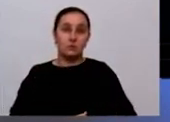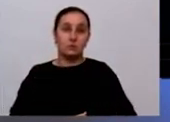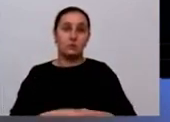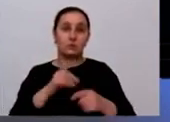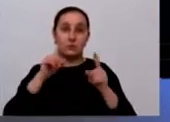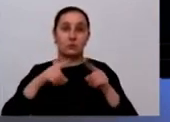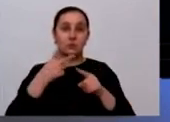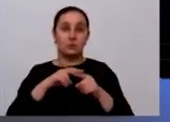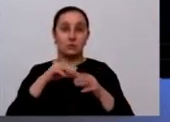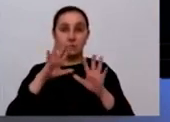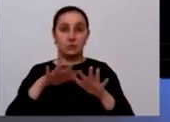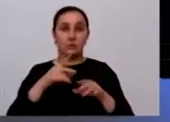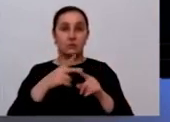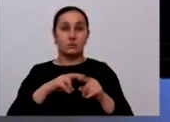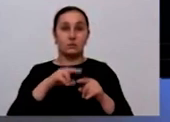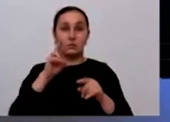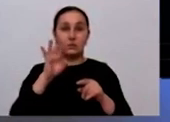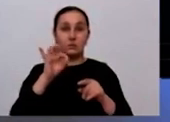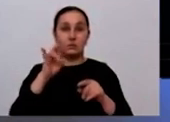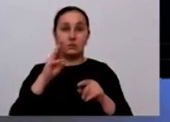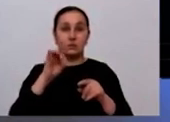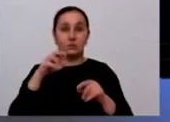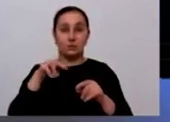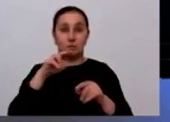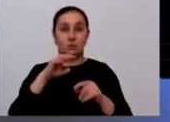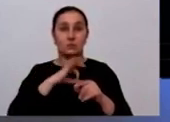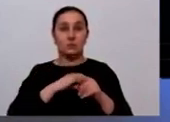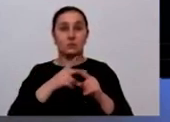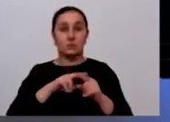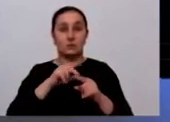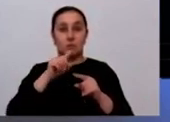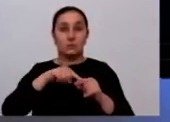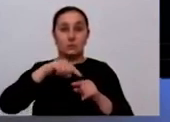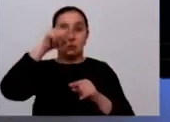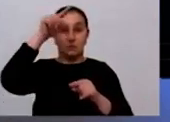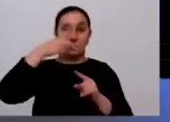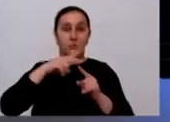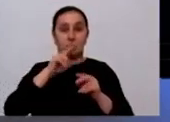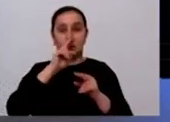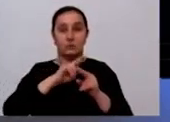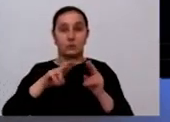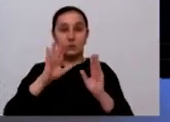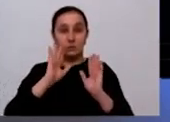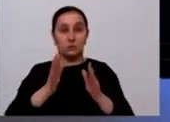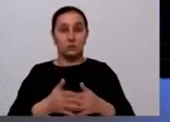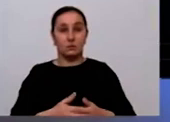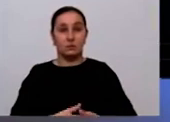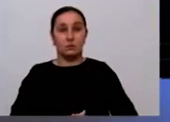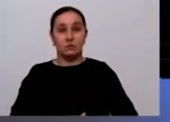Ma'lum bir to'xtamga kelgandan so'ng Ctrl D tugma orqali, demak, biz uzuq chiziqlarni yo'qotib olamiz.